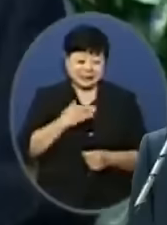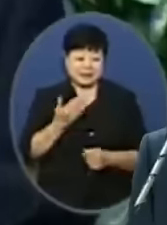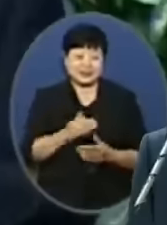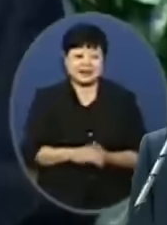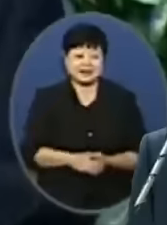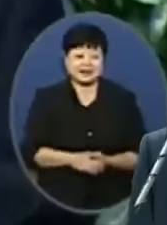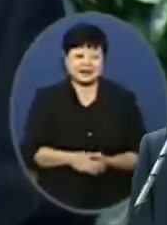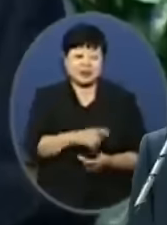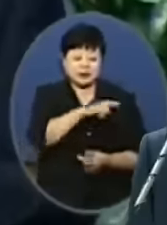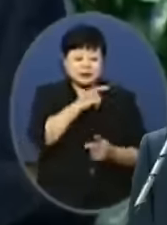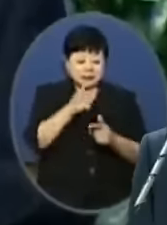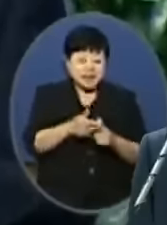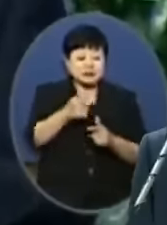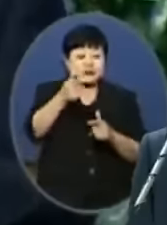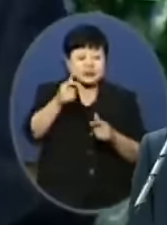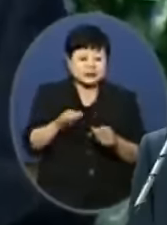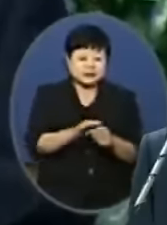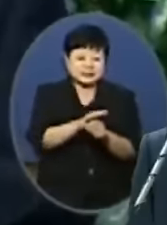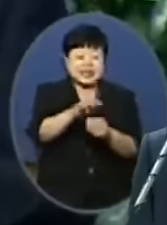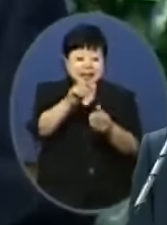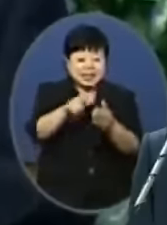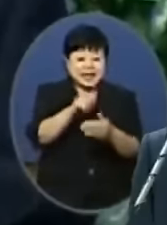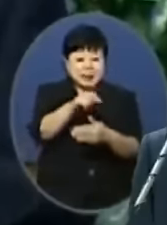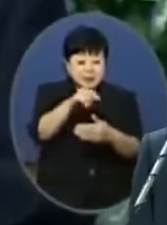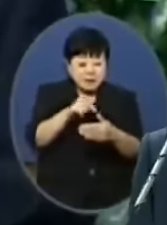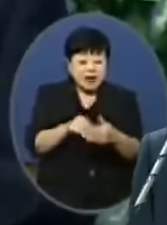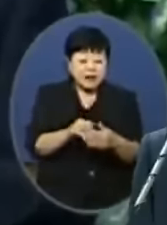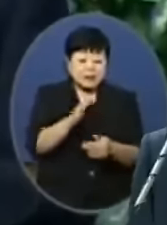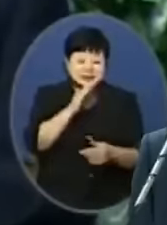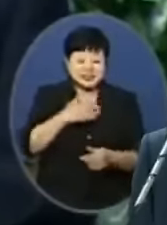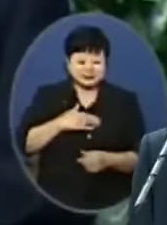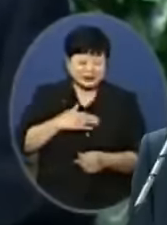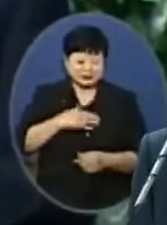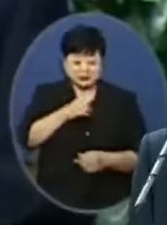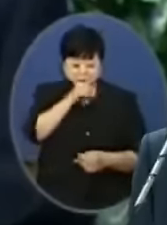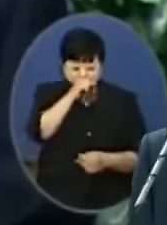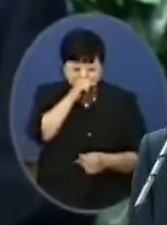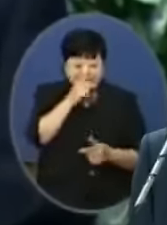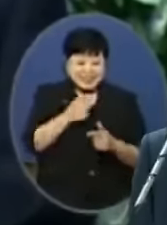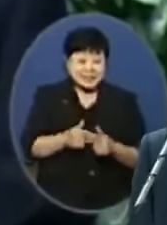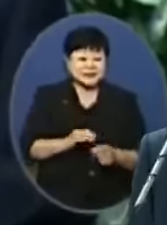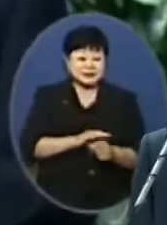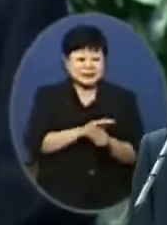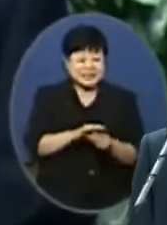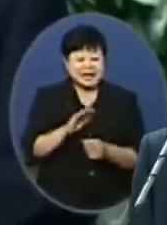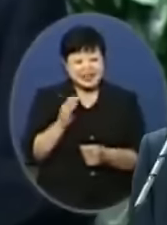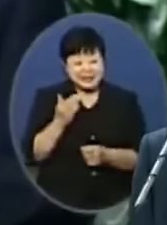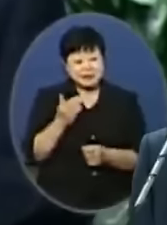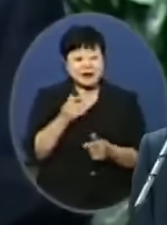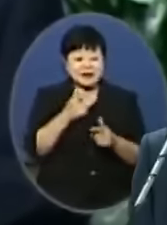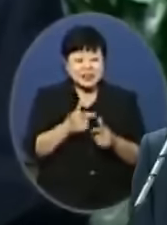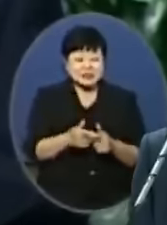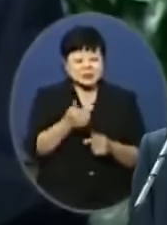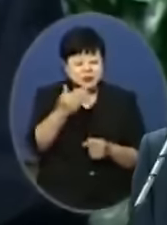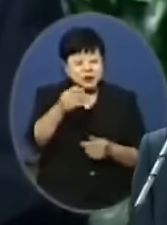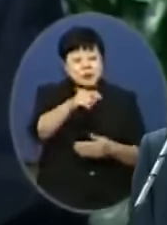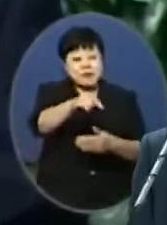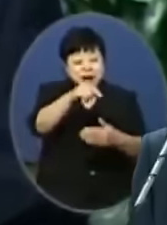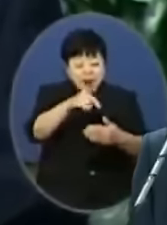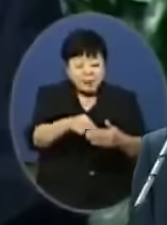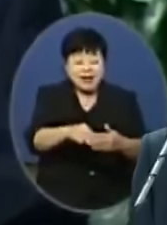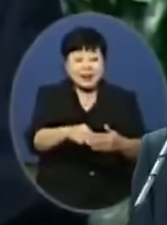것입니다. 먼저 예수님을 사랑할 때 우리 마음속이 참 기분이 좋습니다. 예수님을 사랑하게 되면 예수님이 여러분